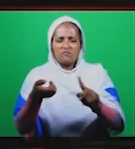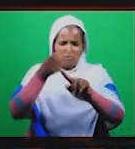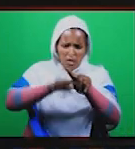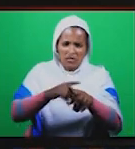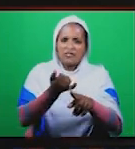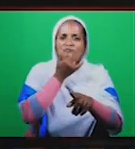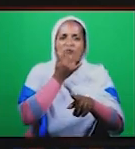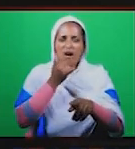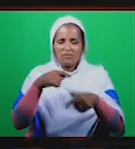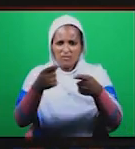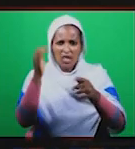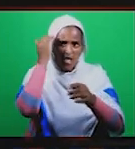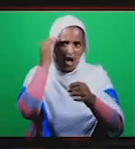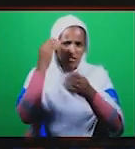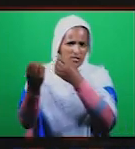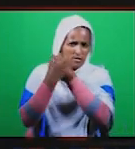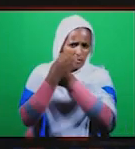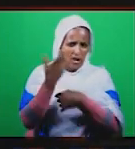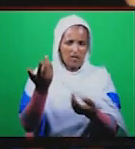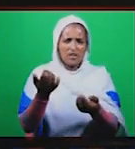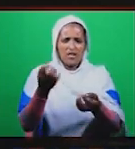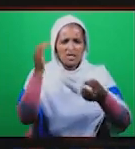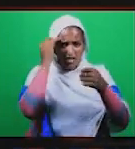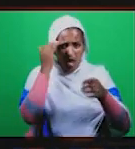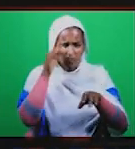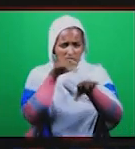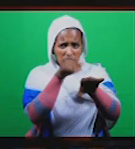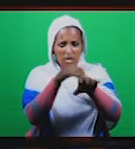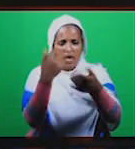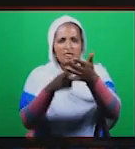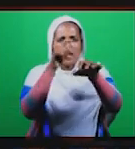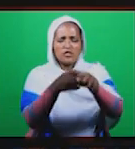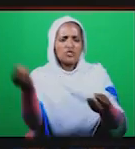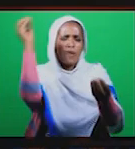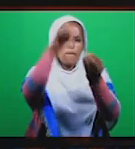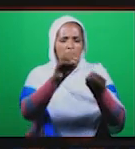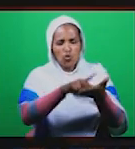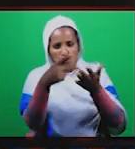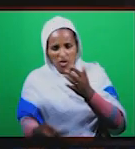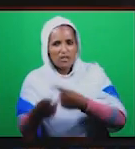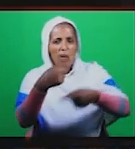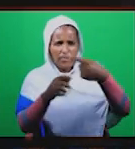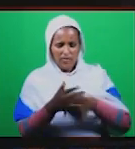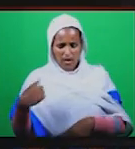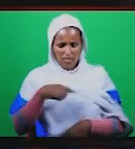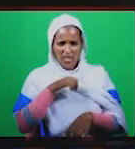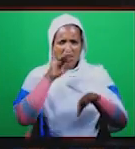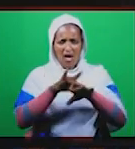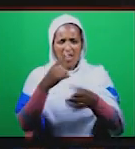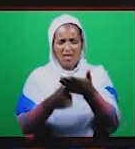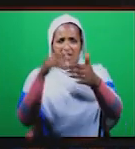ነው። ውድቀት የሚሆነው እኛ ጥፋትን በጥፋት ለመመለስ ህሊናችን ሲመክር፣